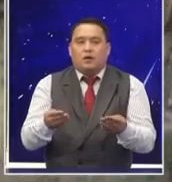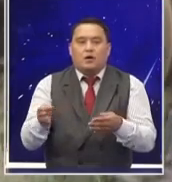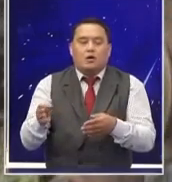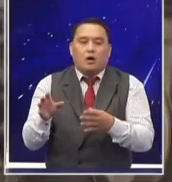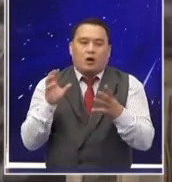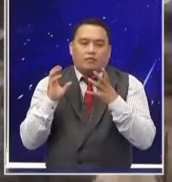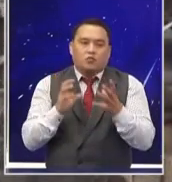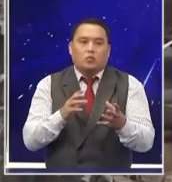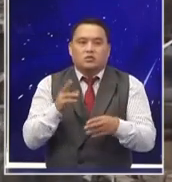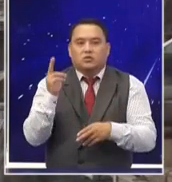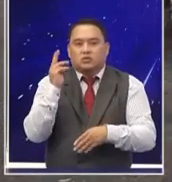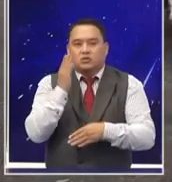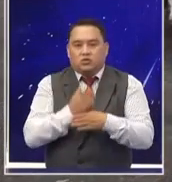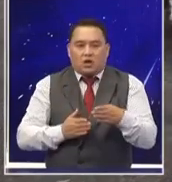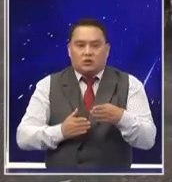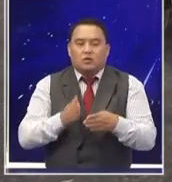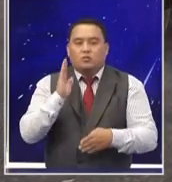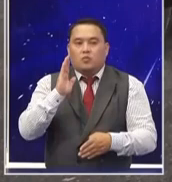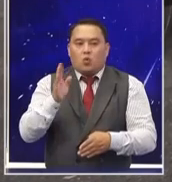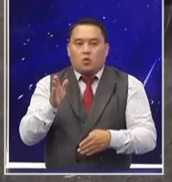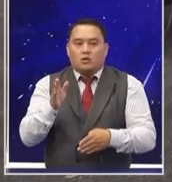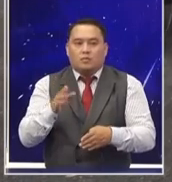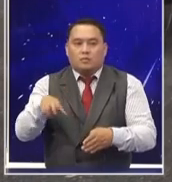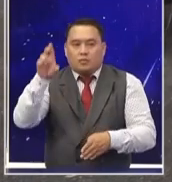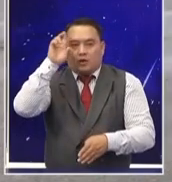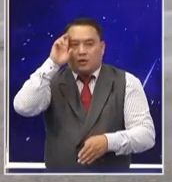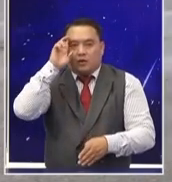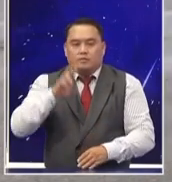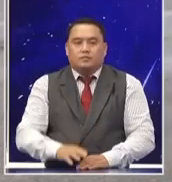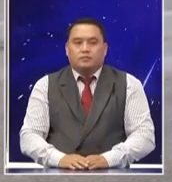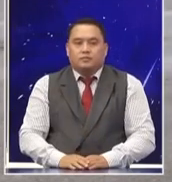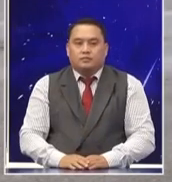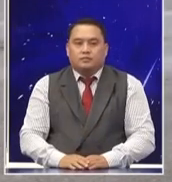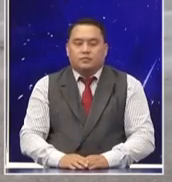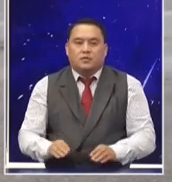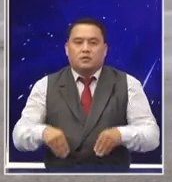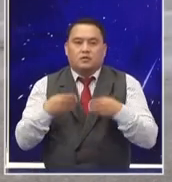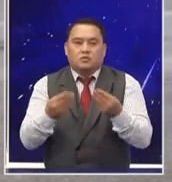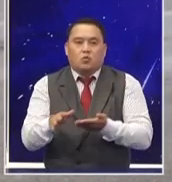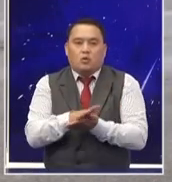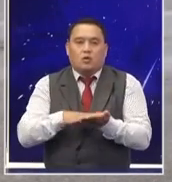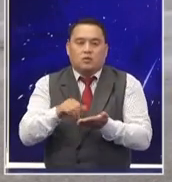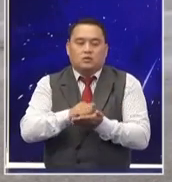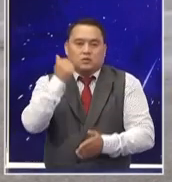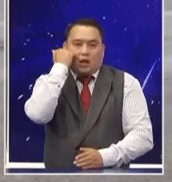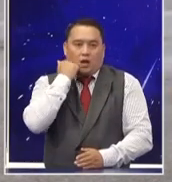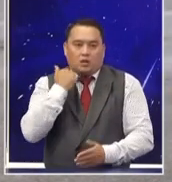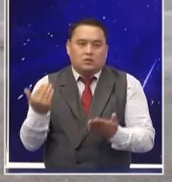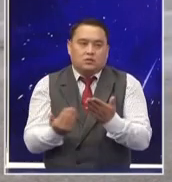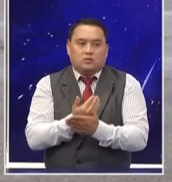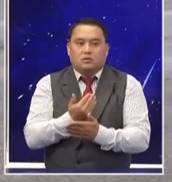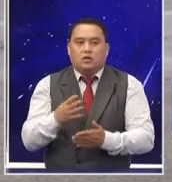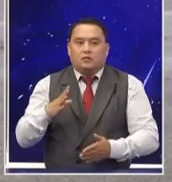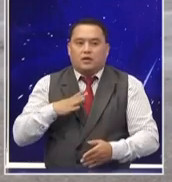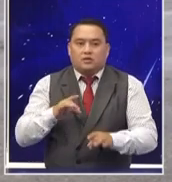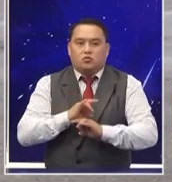автобус көліктері жартысынан кесілетін болады, дейді мекеме менеджері. Для сдачи автомобиля на утилизацию. Ескі көлікті қайта өңдеуден өткізу